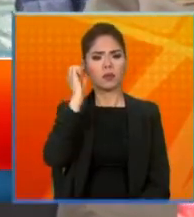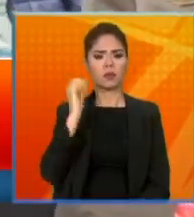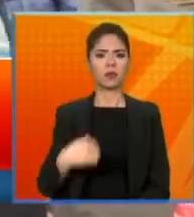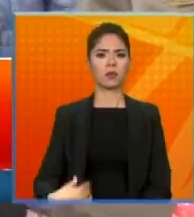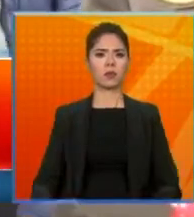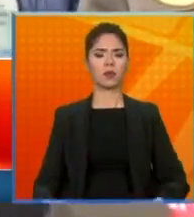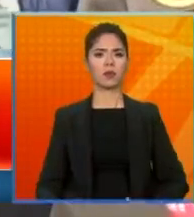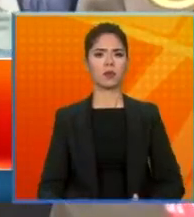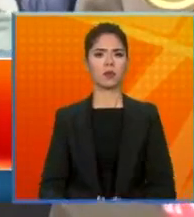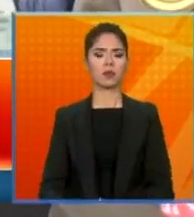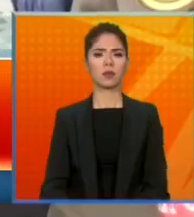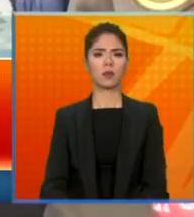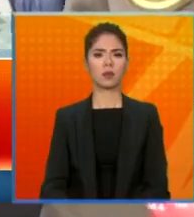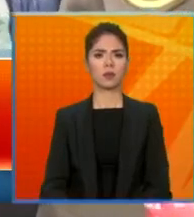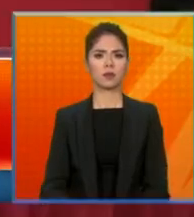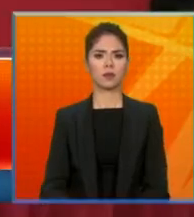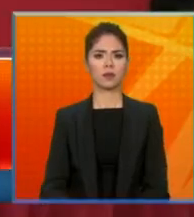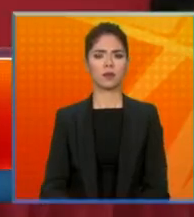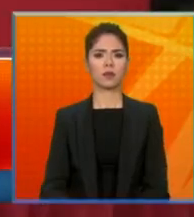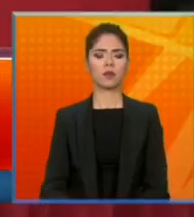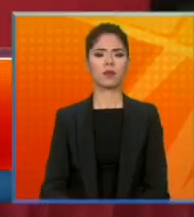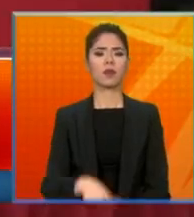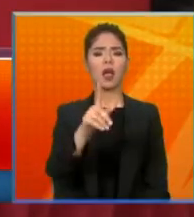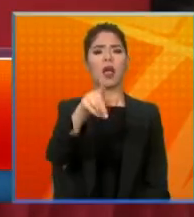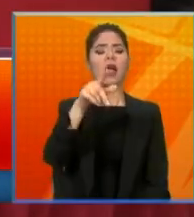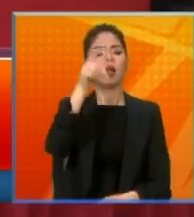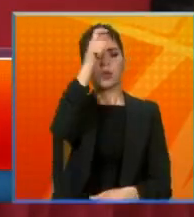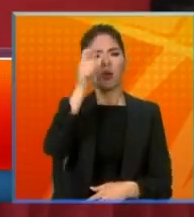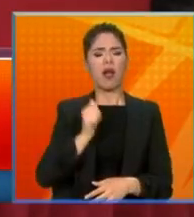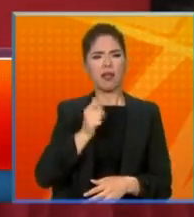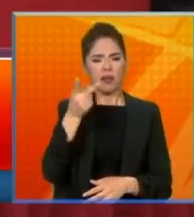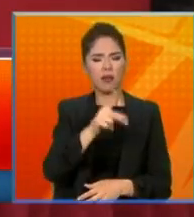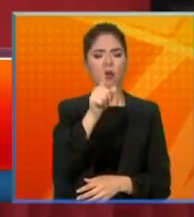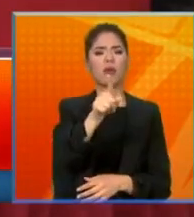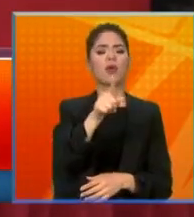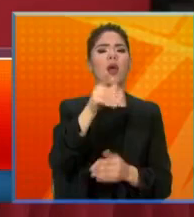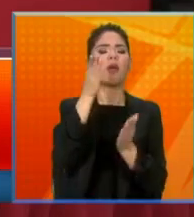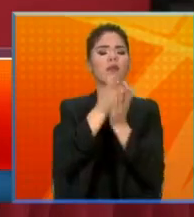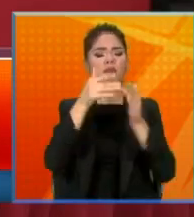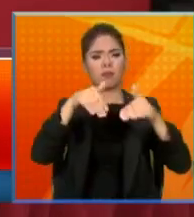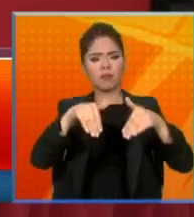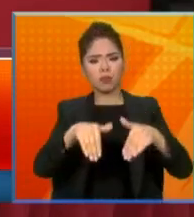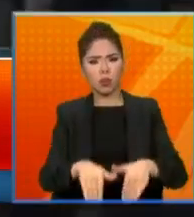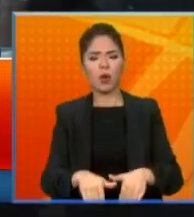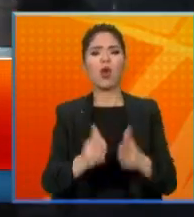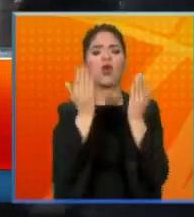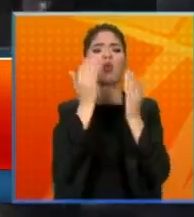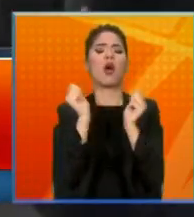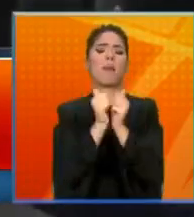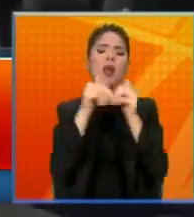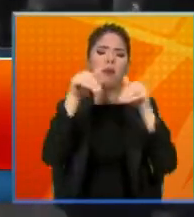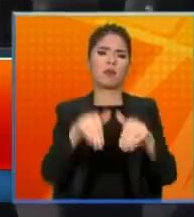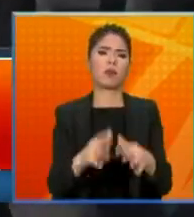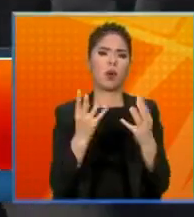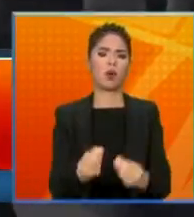şerefimiz üzerine kanın yerine kalmayacağım. Şehit sözleşmeli er Mecit Demir, kılınan cenaze namazı sonrası dualarla